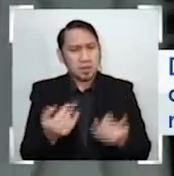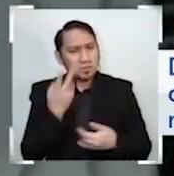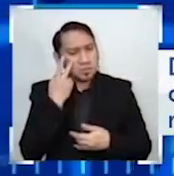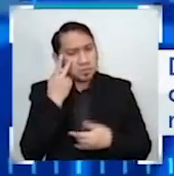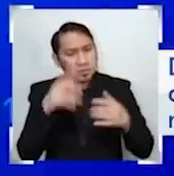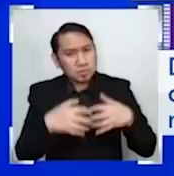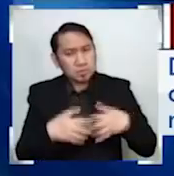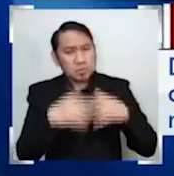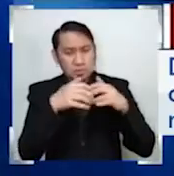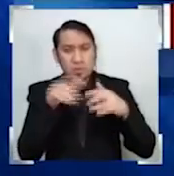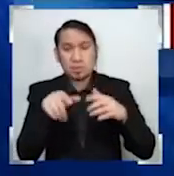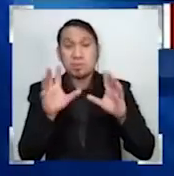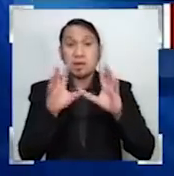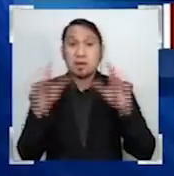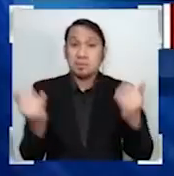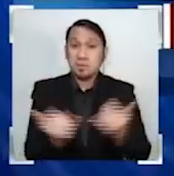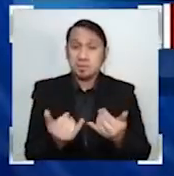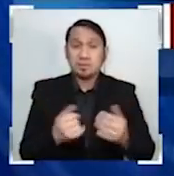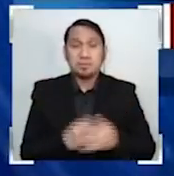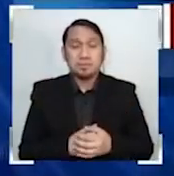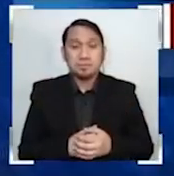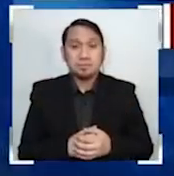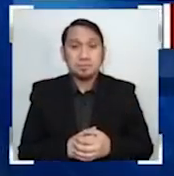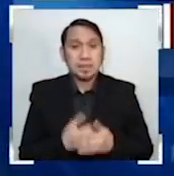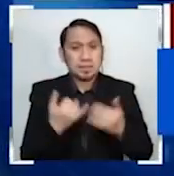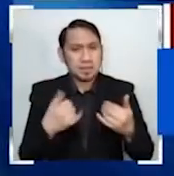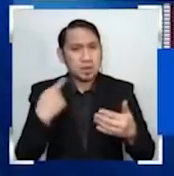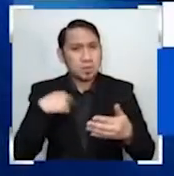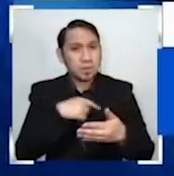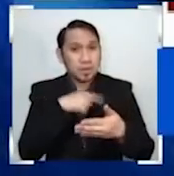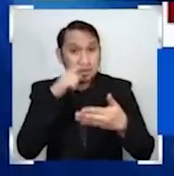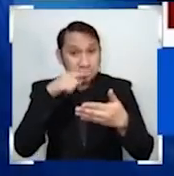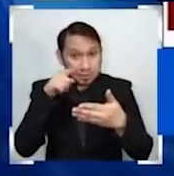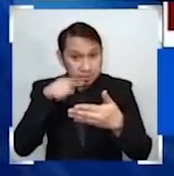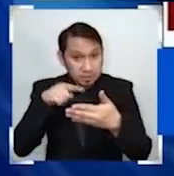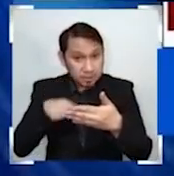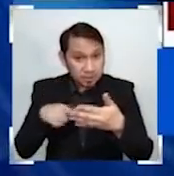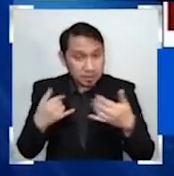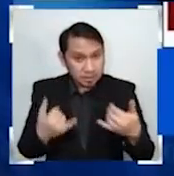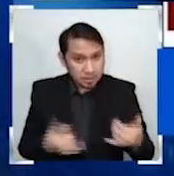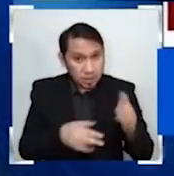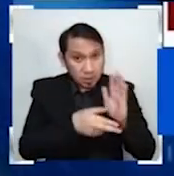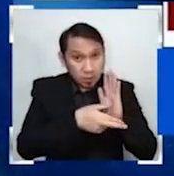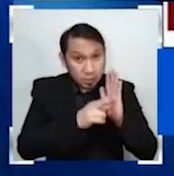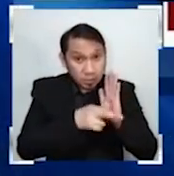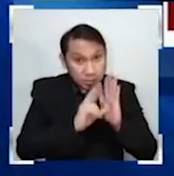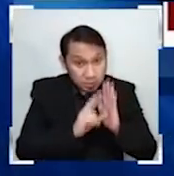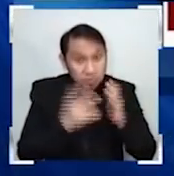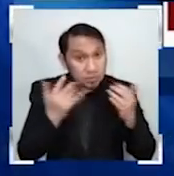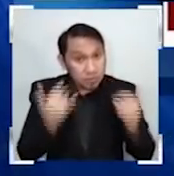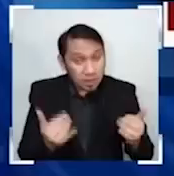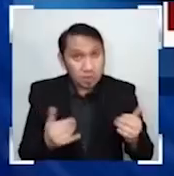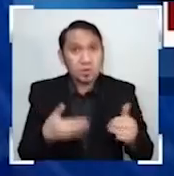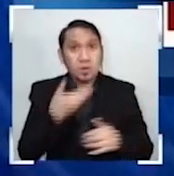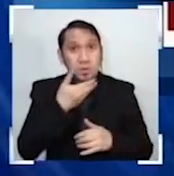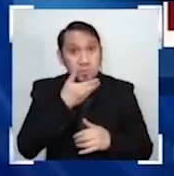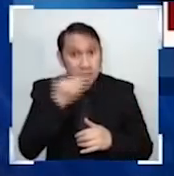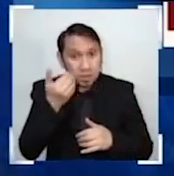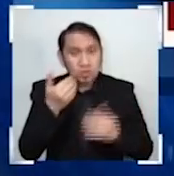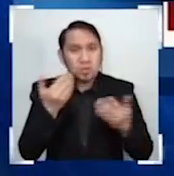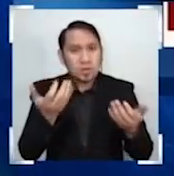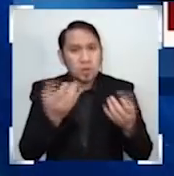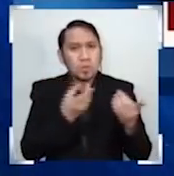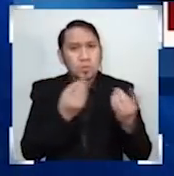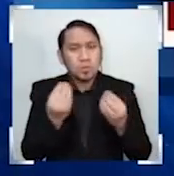mga kumpanya. Opo, tinitingnan din po natin ito. Mas maigi pong gawin nating mas accessible yung